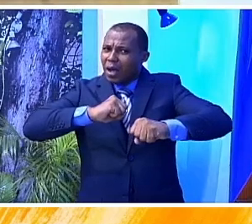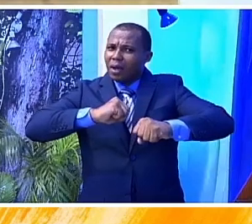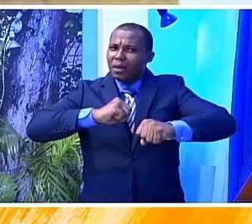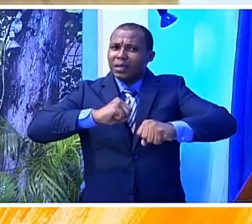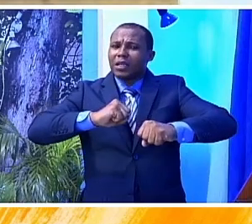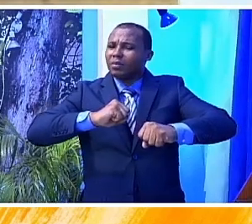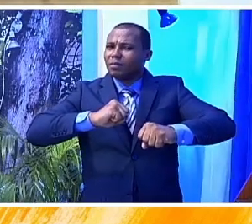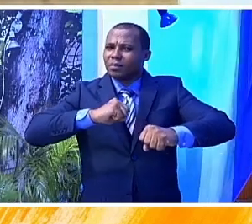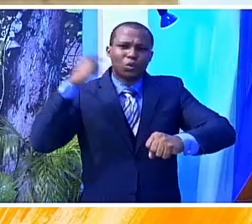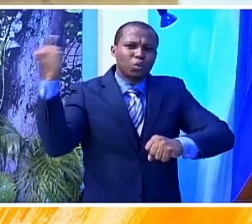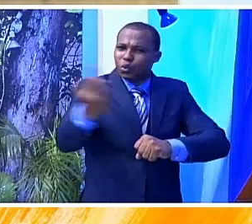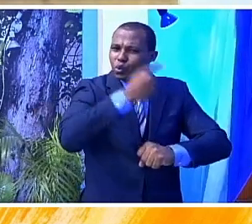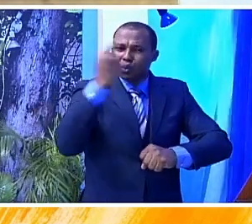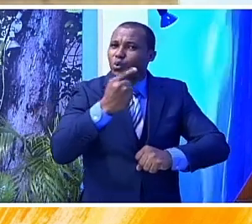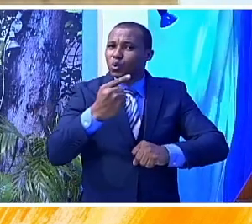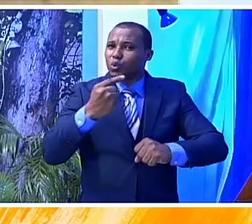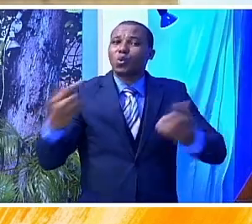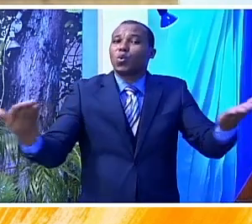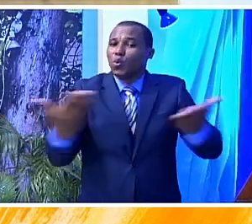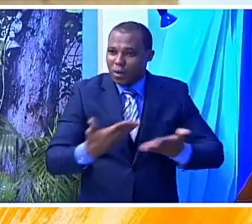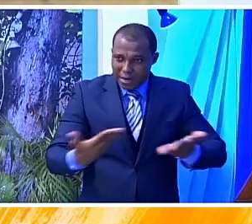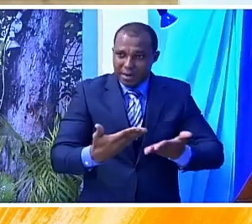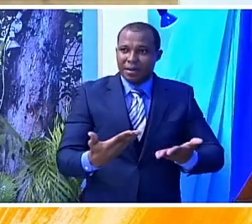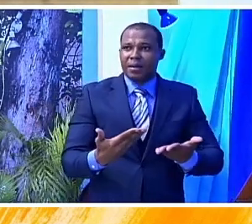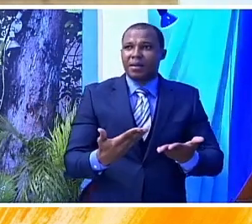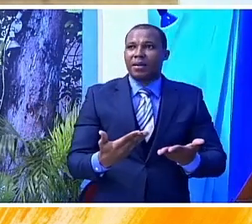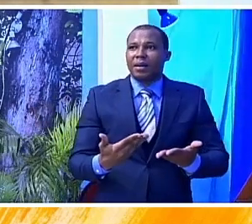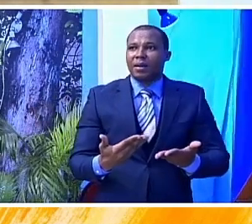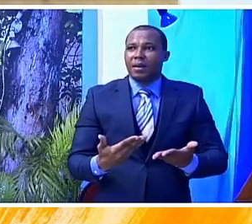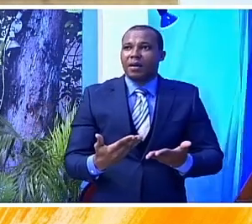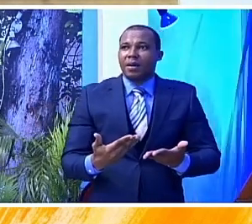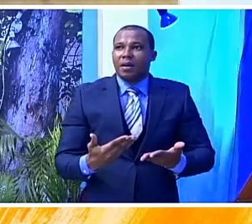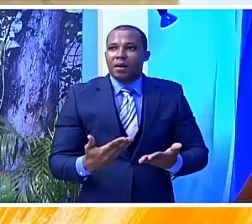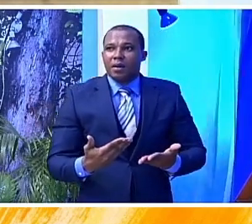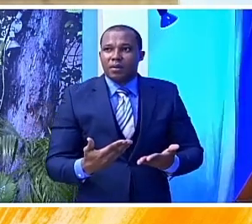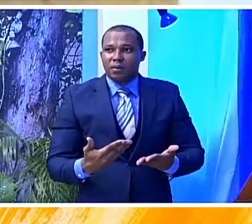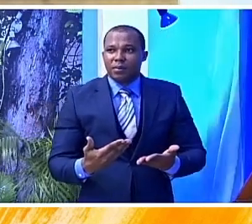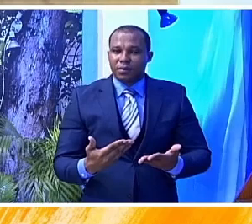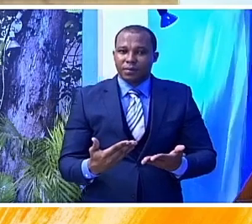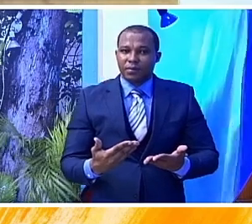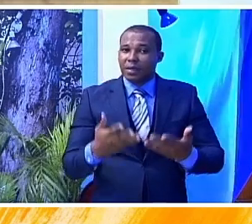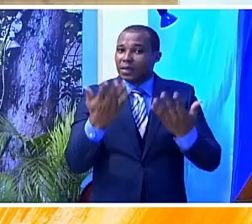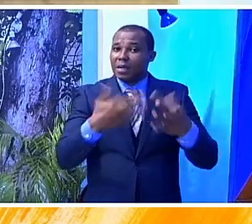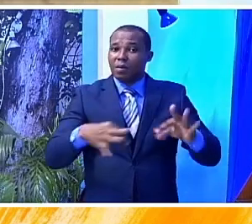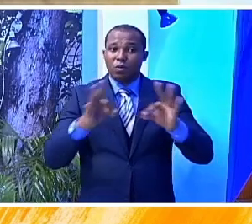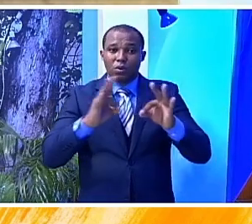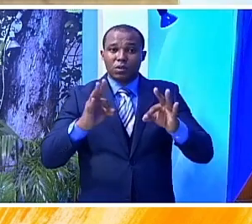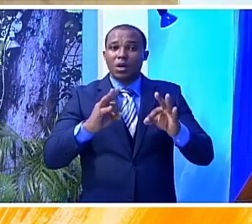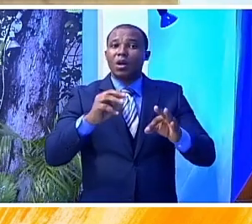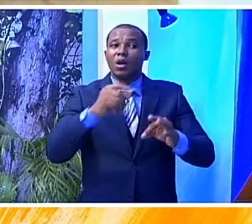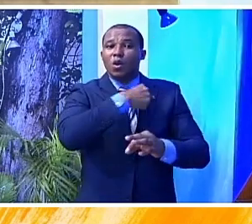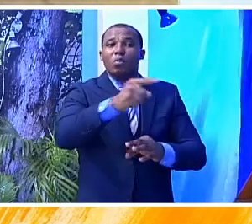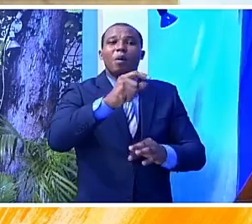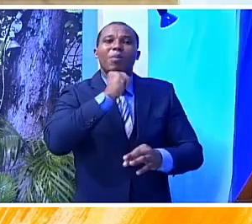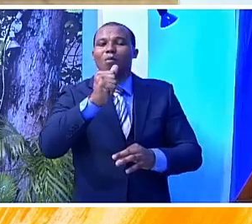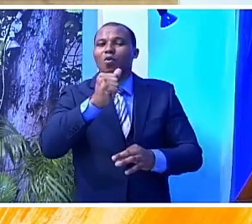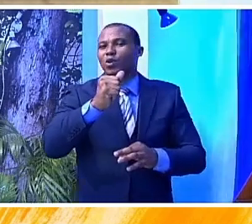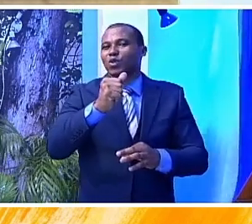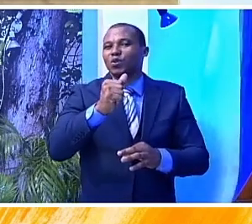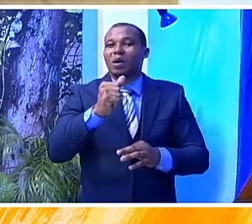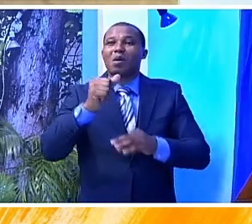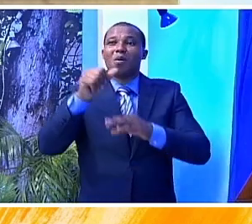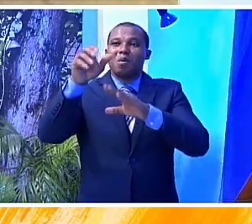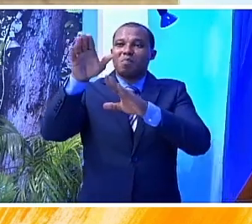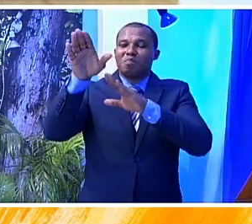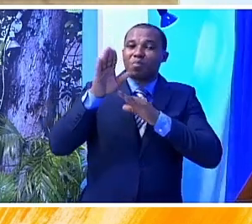n'est pas bail qui j'en manque dans l'histoire. Non. Ça, c'est un fait lié, donc nous pas besoin de plein. Donc, nous